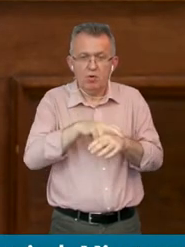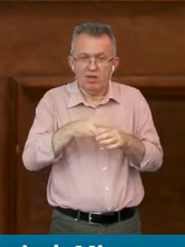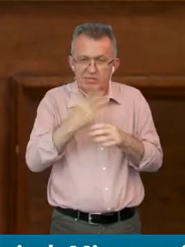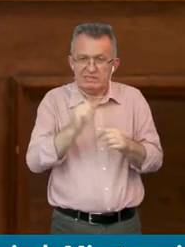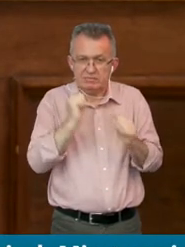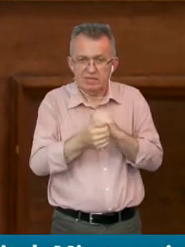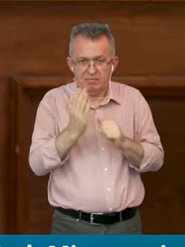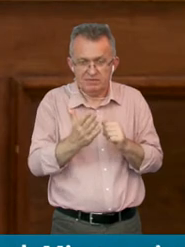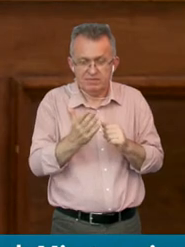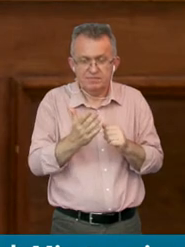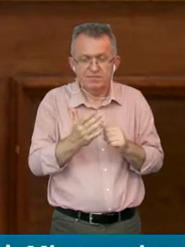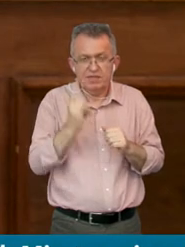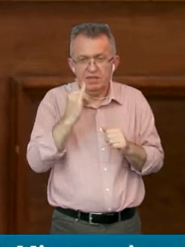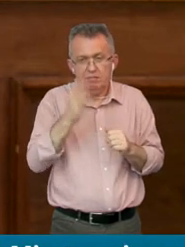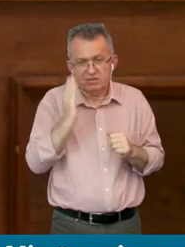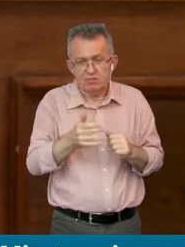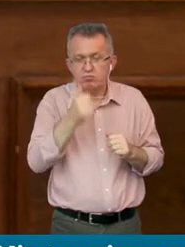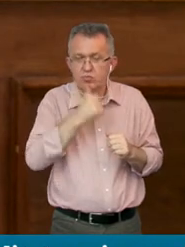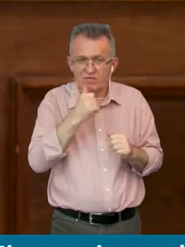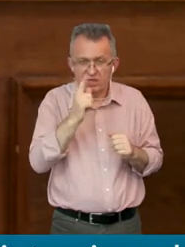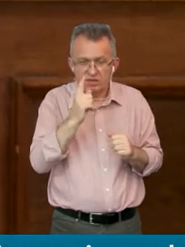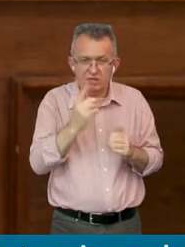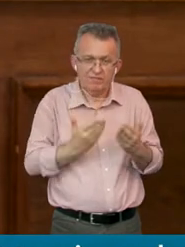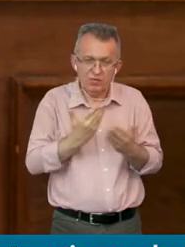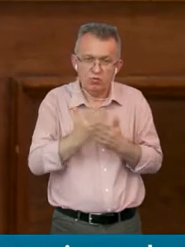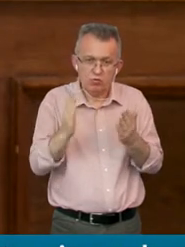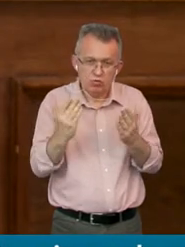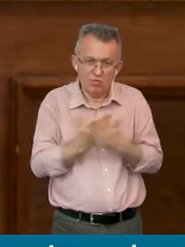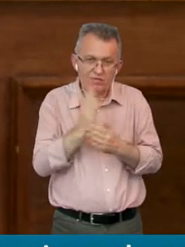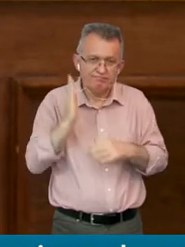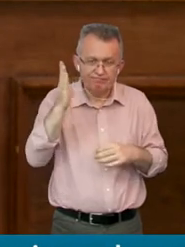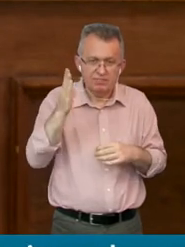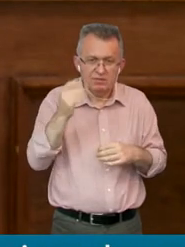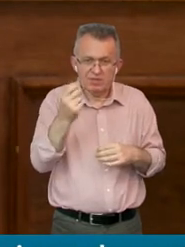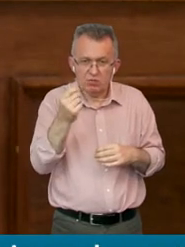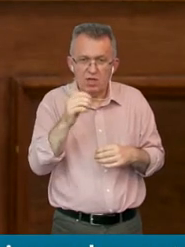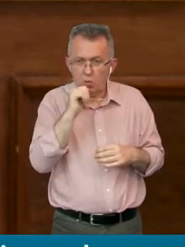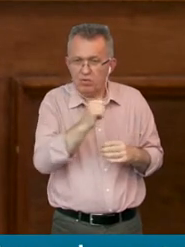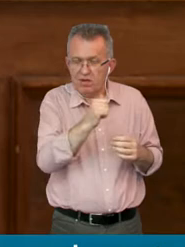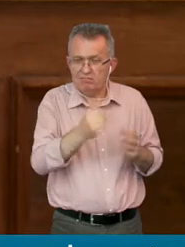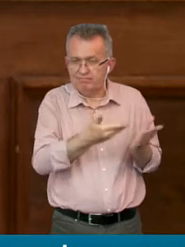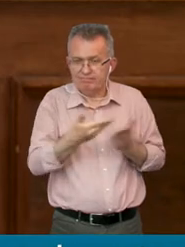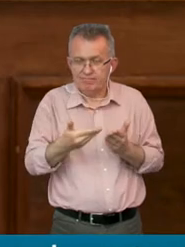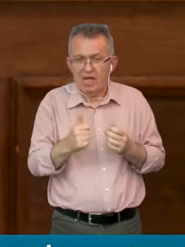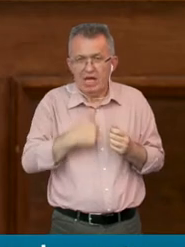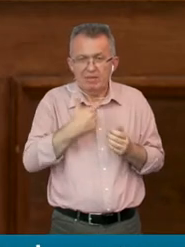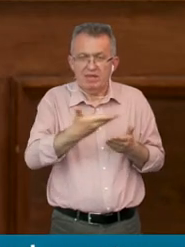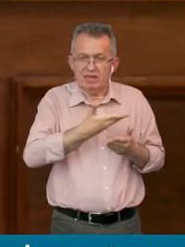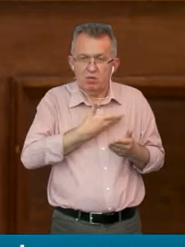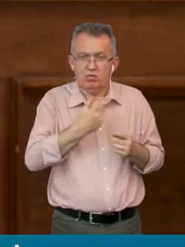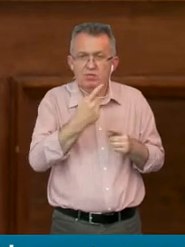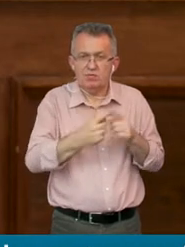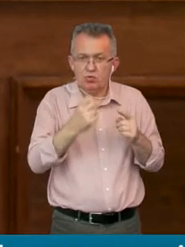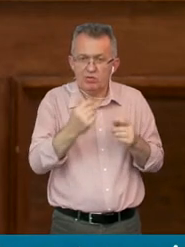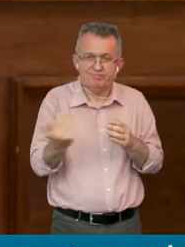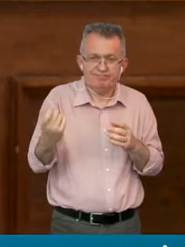aktualizowany i będziemy próbowali umieścić go w nowej perspektywie środków unijnych, tak aby został sfinansowany z udziałem